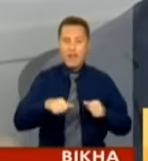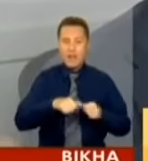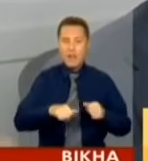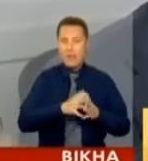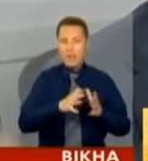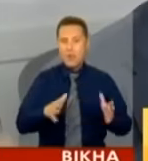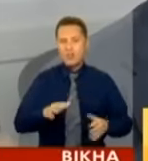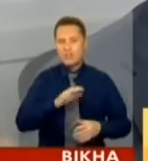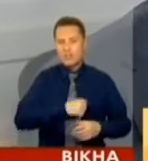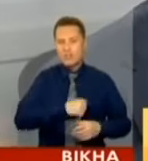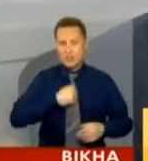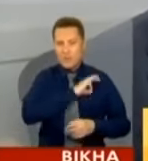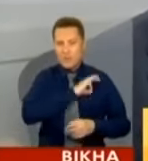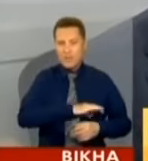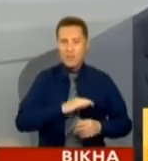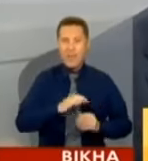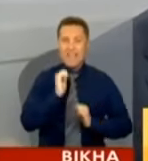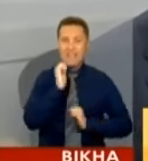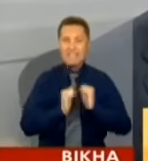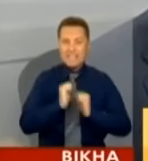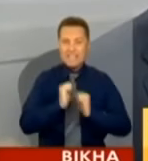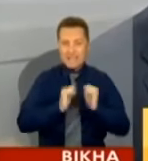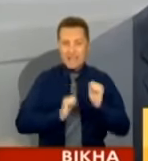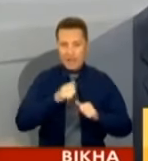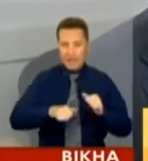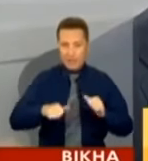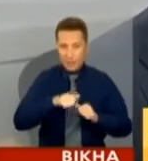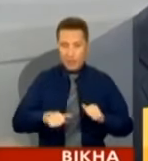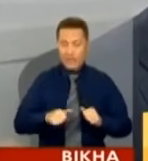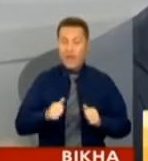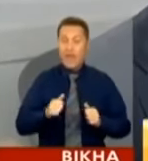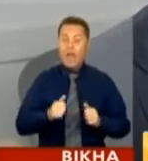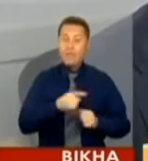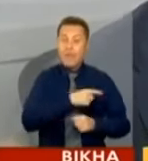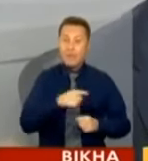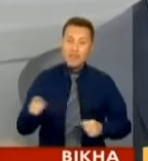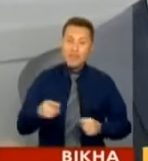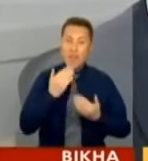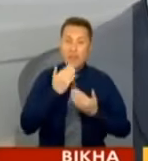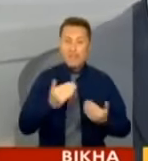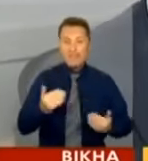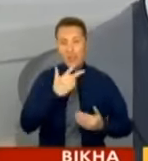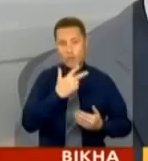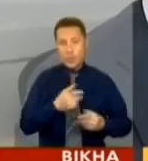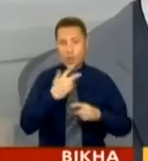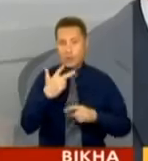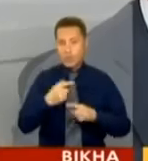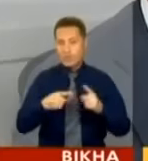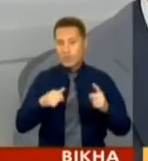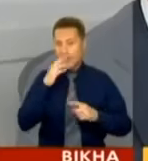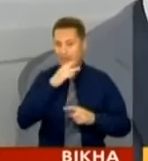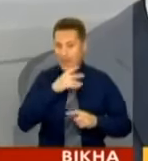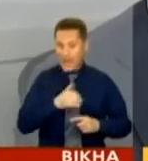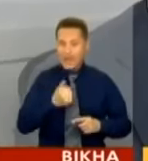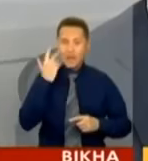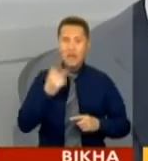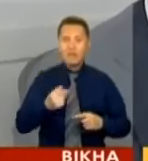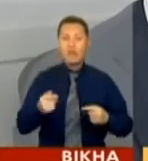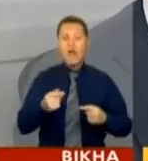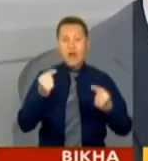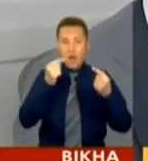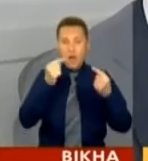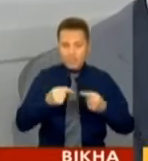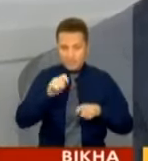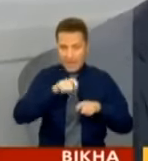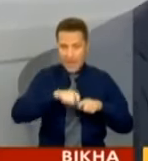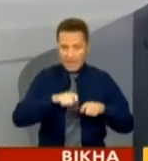при імпорті дизельного на протяженні, як мінімум, останніх 3-3,5 років, коли ми почали чітко контролювати імпорт